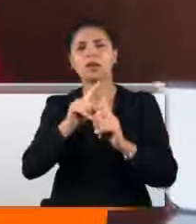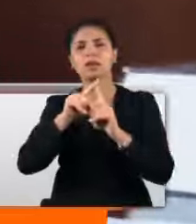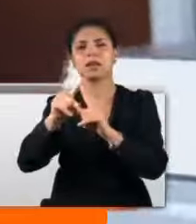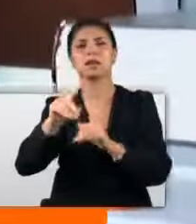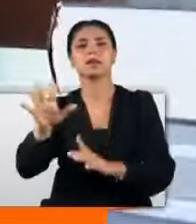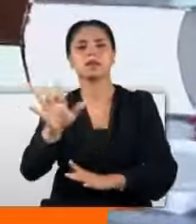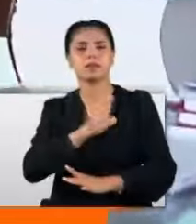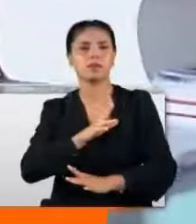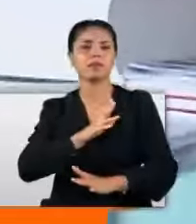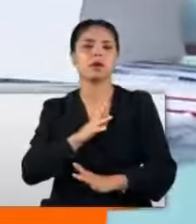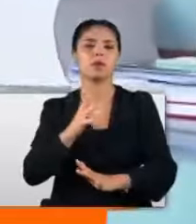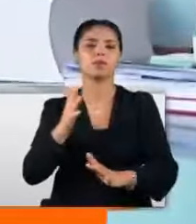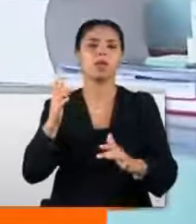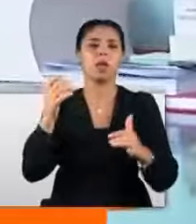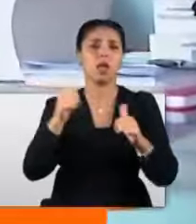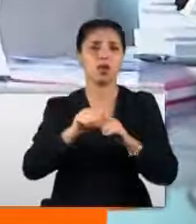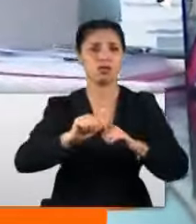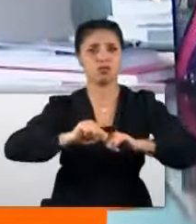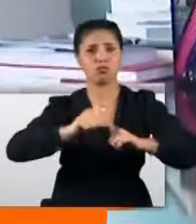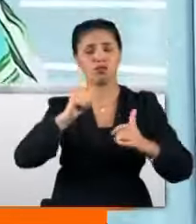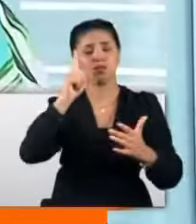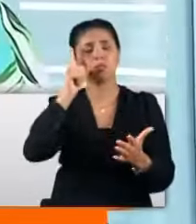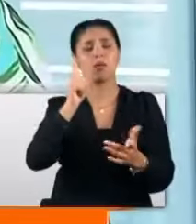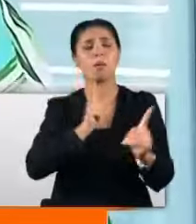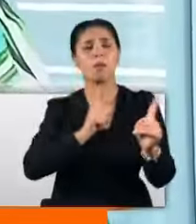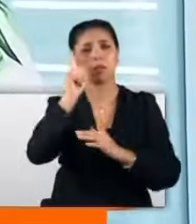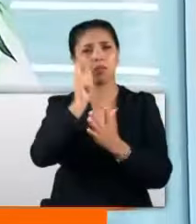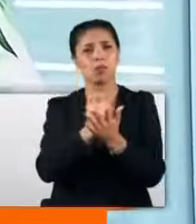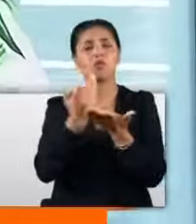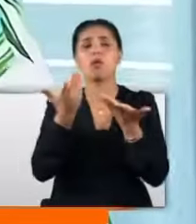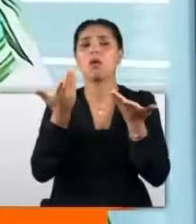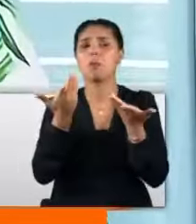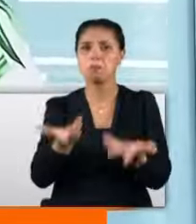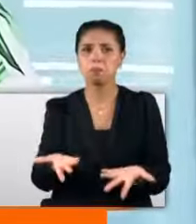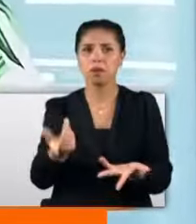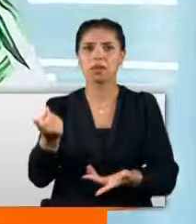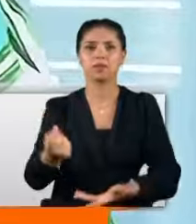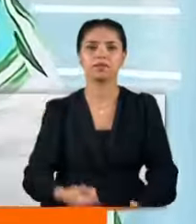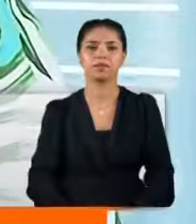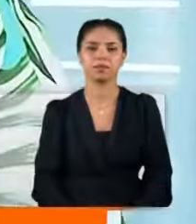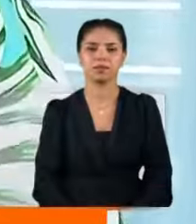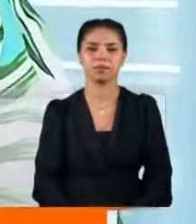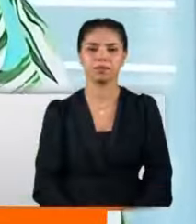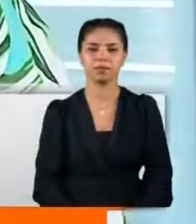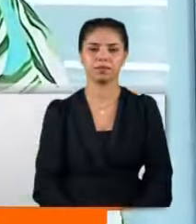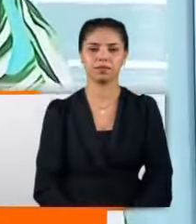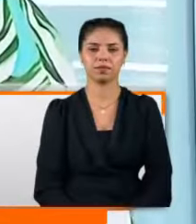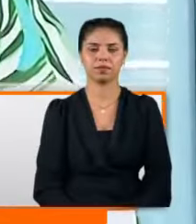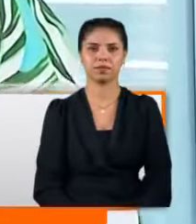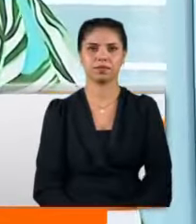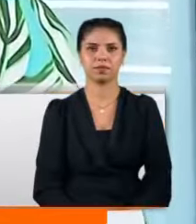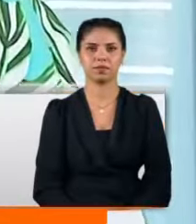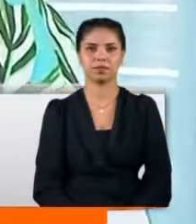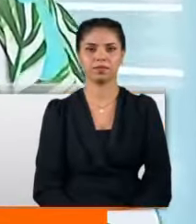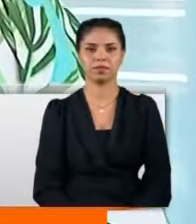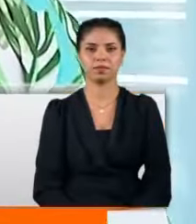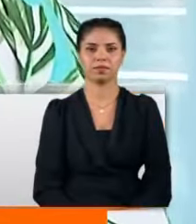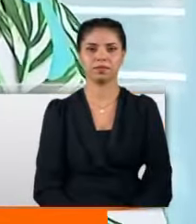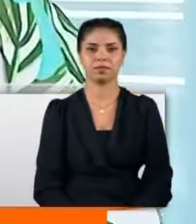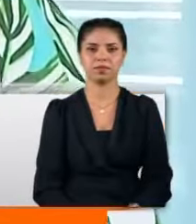edildi. Sonunda kocasına boşanma davası açtı ama... O da hemen akabinde dava açtı. Karşılıklı davalar açıldı. İş tazminata